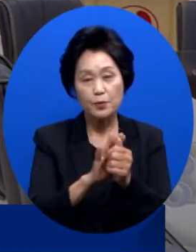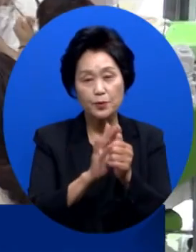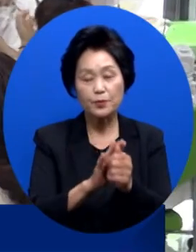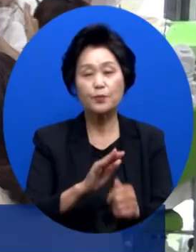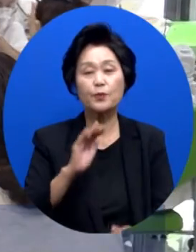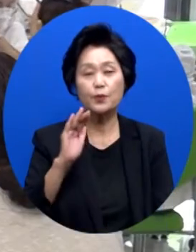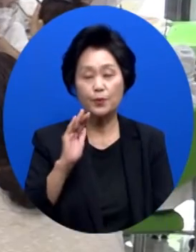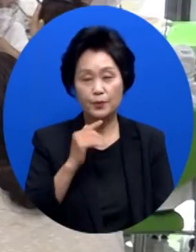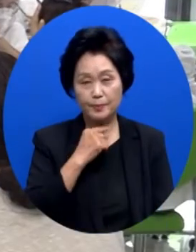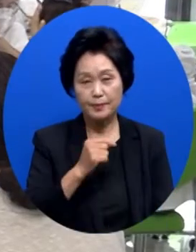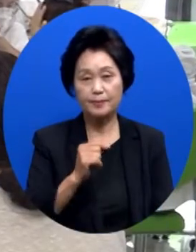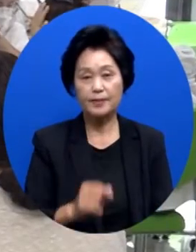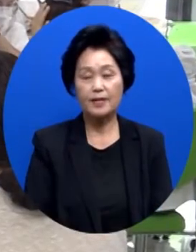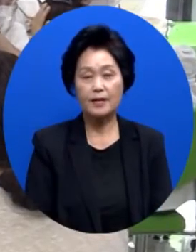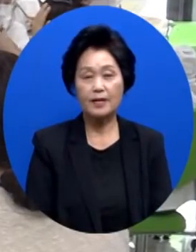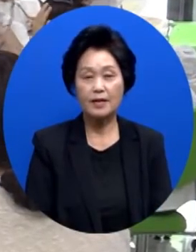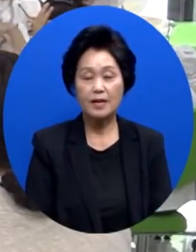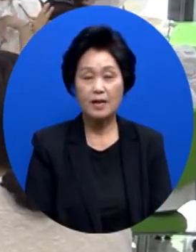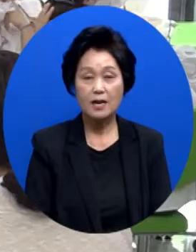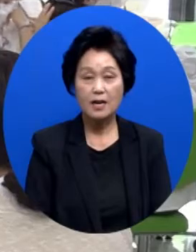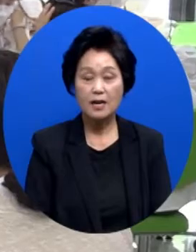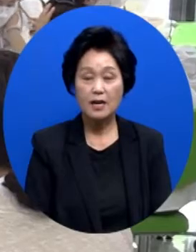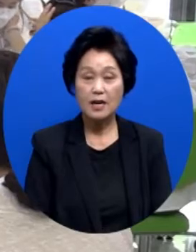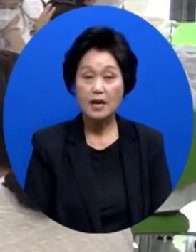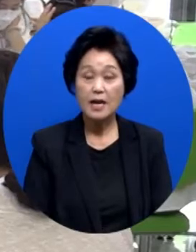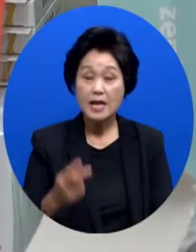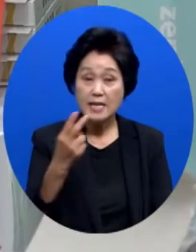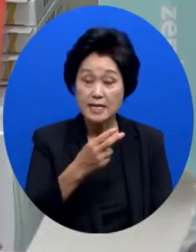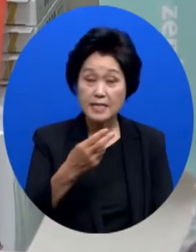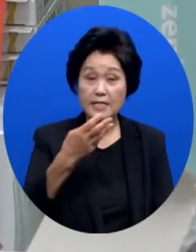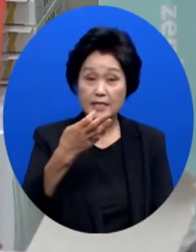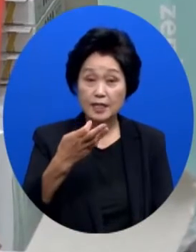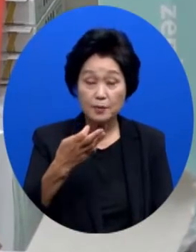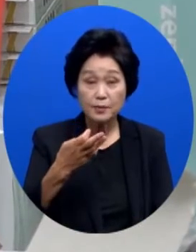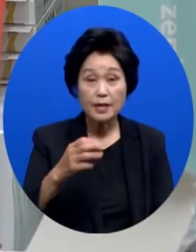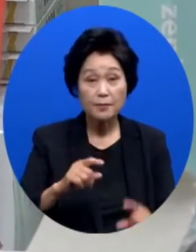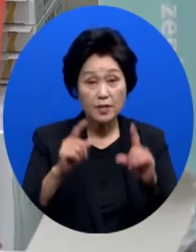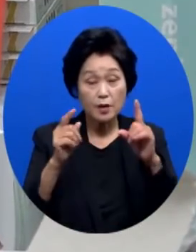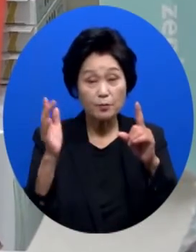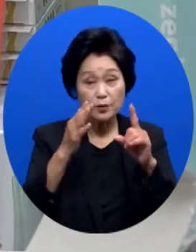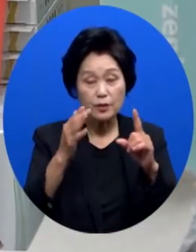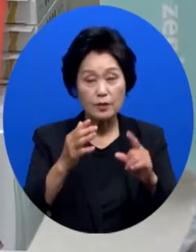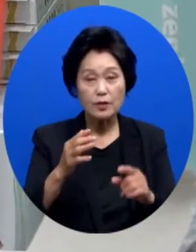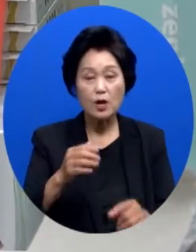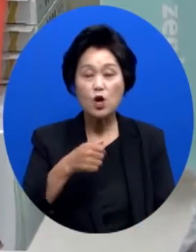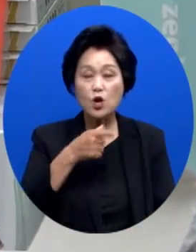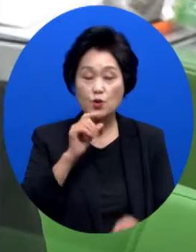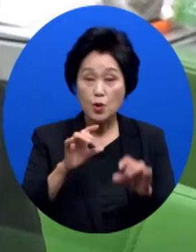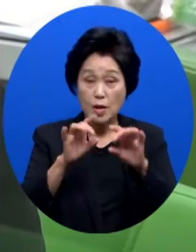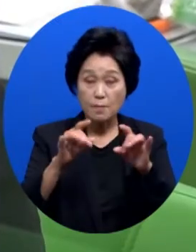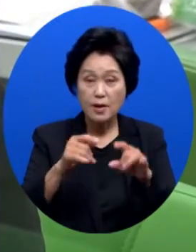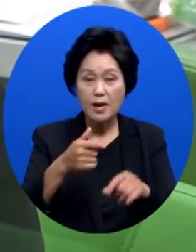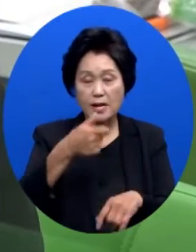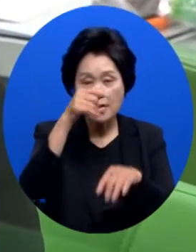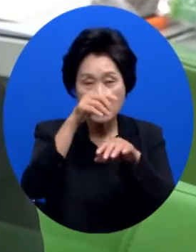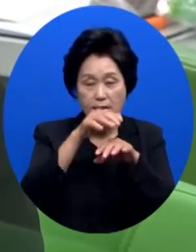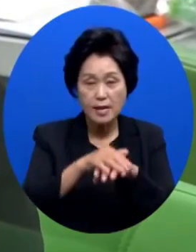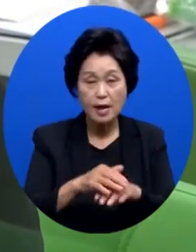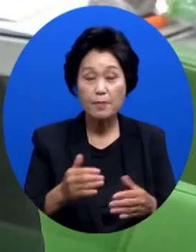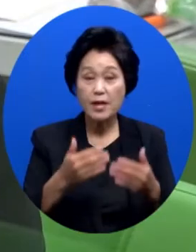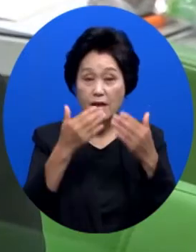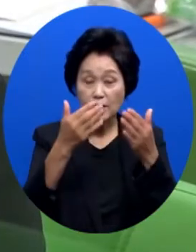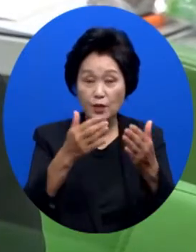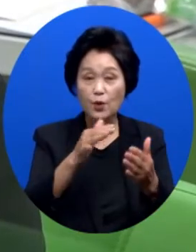있습니다 지난 2013년 부터 매주 수요일 직원 예배를 드리고 있는 j 쥐 그룹은 전 직원의